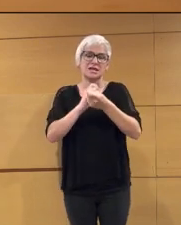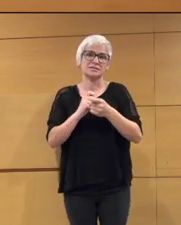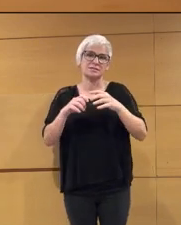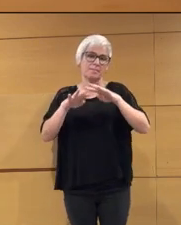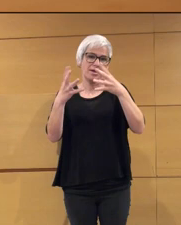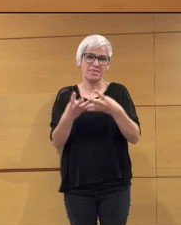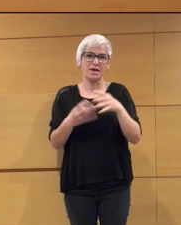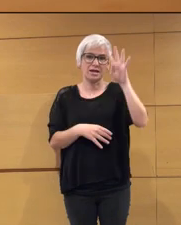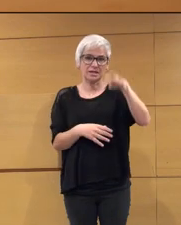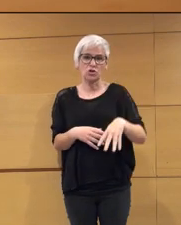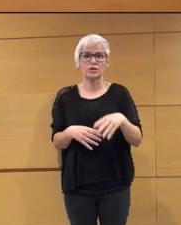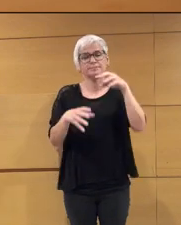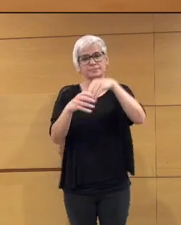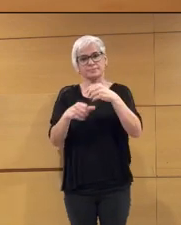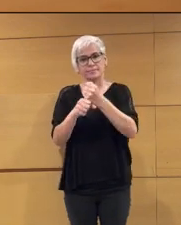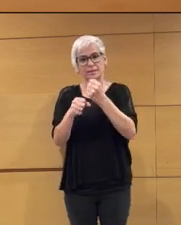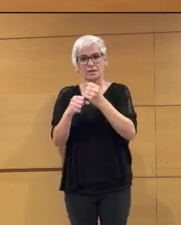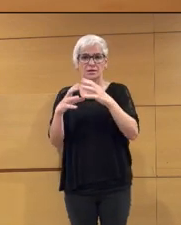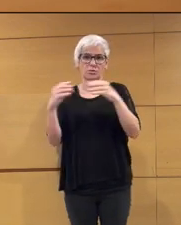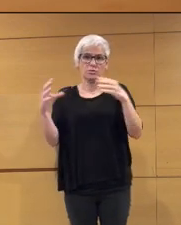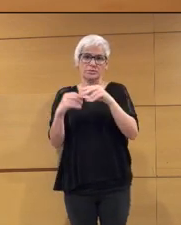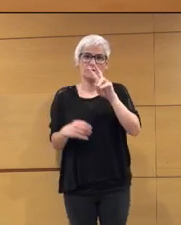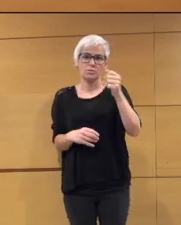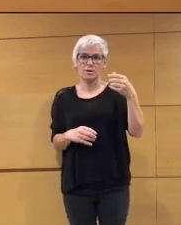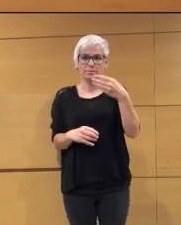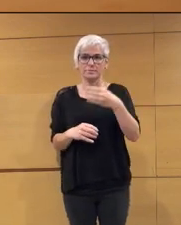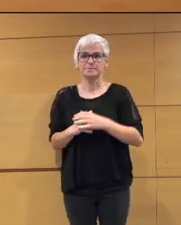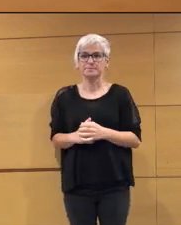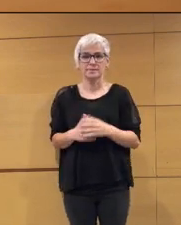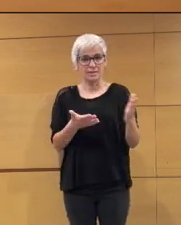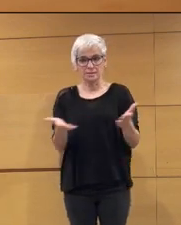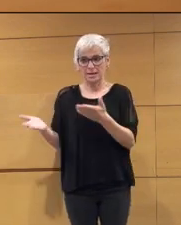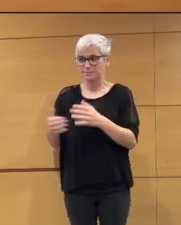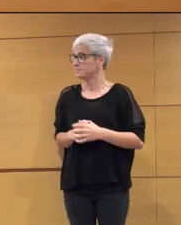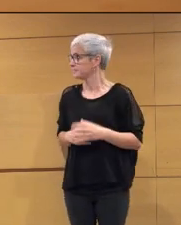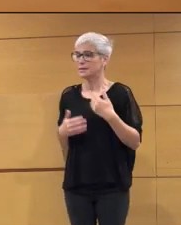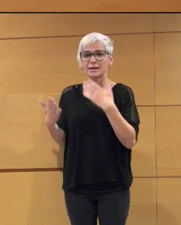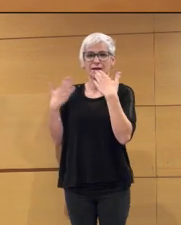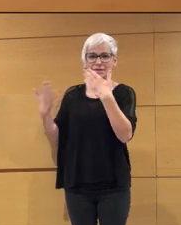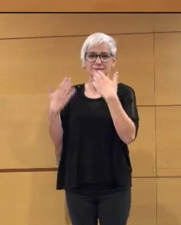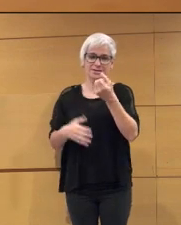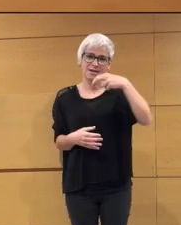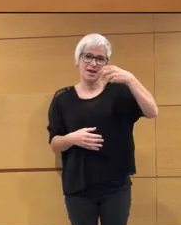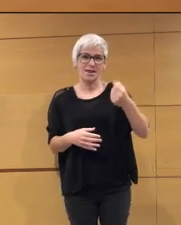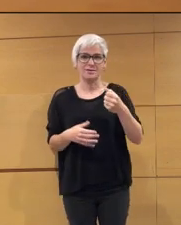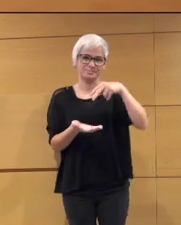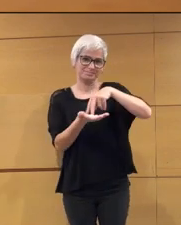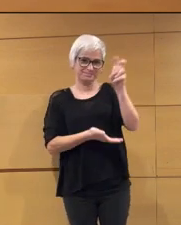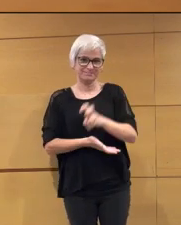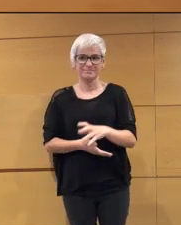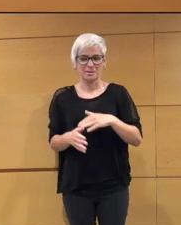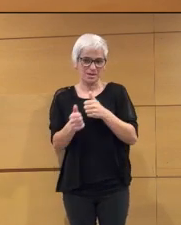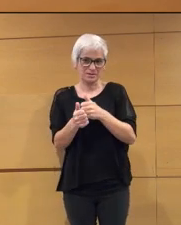Catalonia i està a la Universitat Autònoma de Barcelona. Endavant. Moltes gràcies. Moltíssimes gràcies, Anna, per ser-hi i